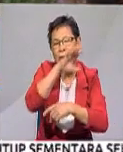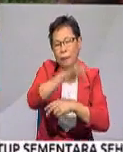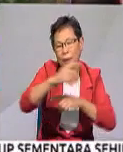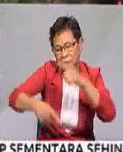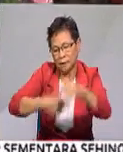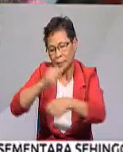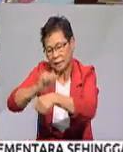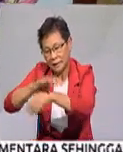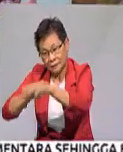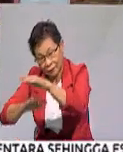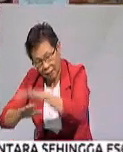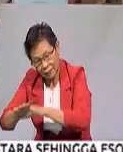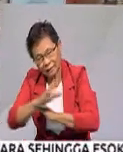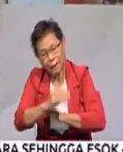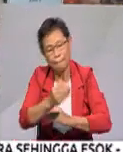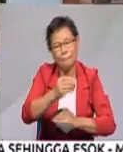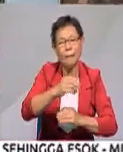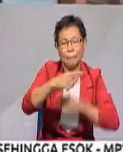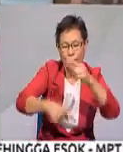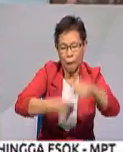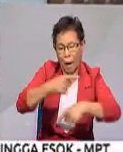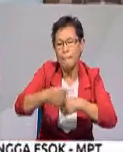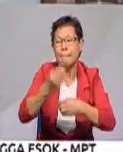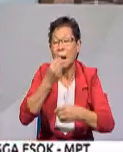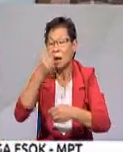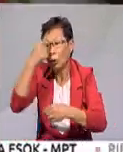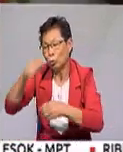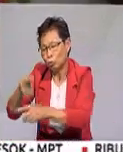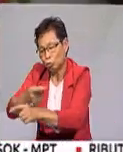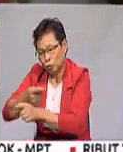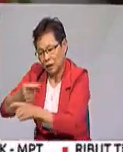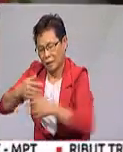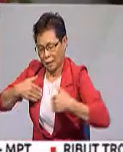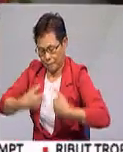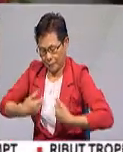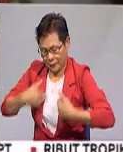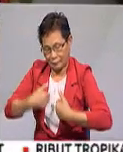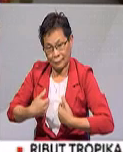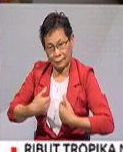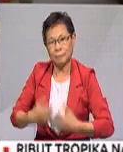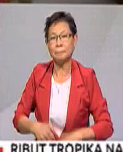kraf tangan dan makanan untuk ternakan.